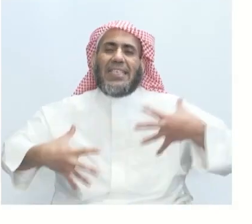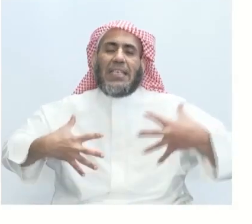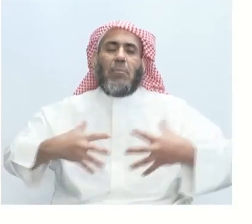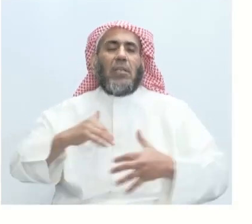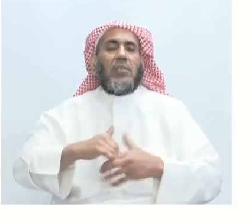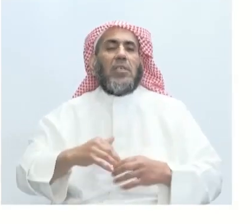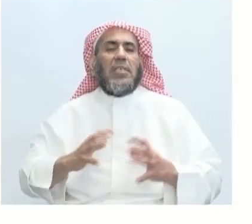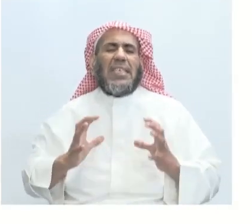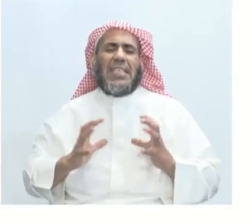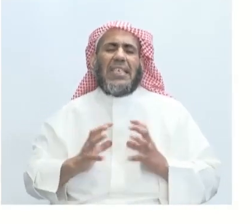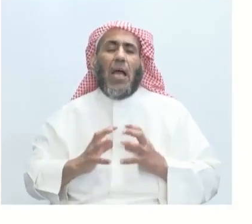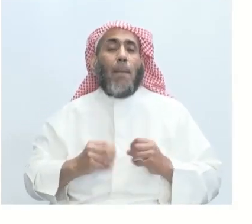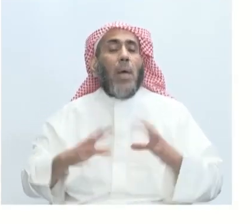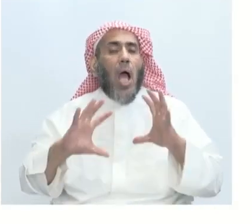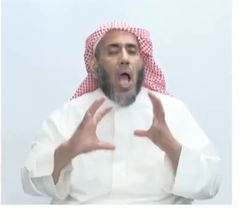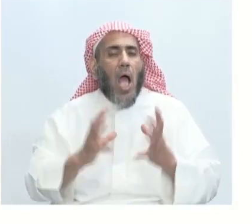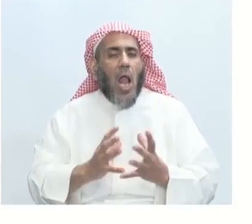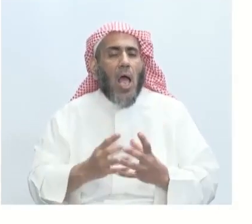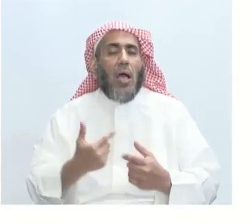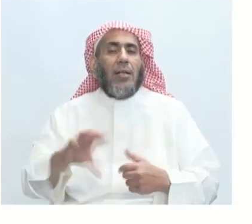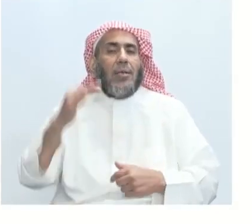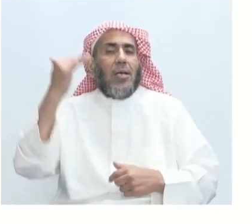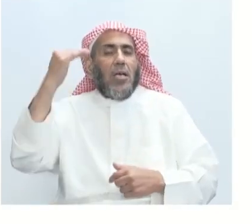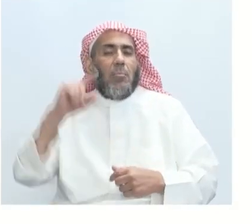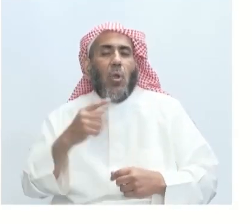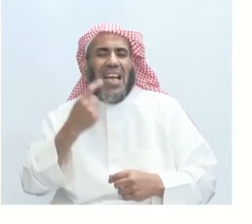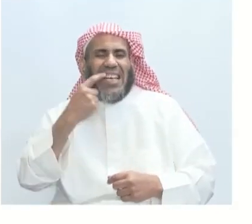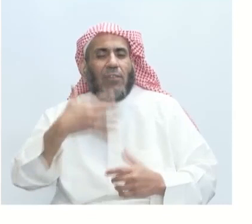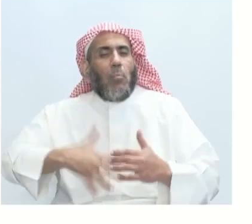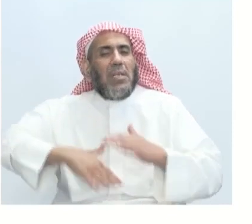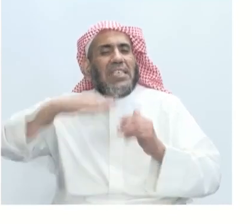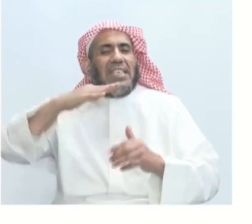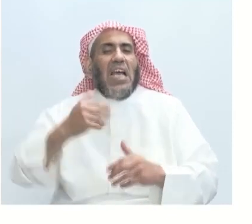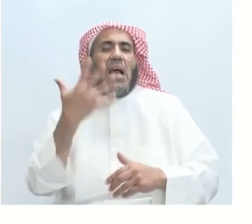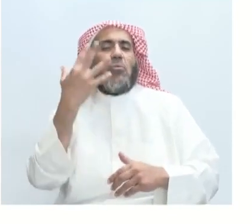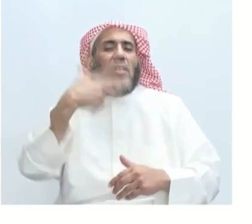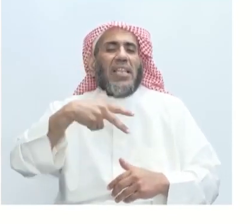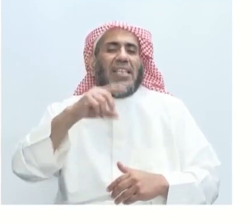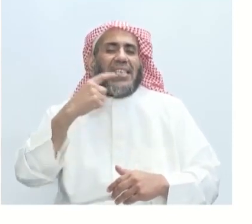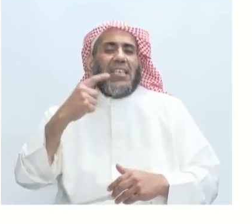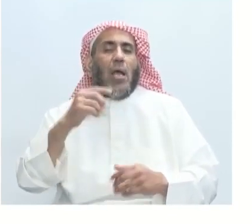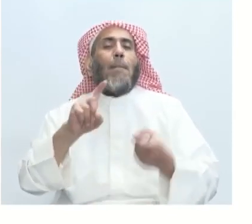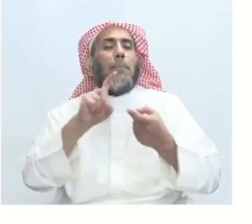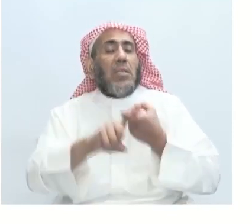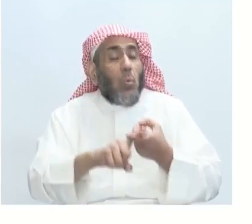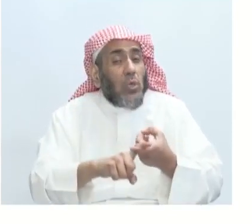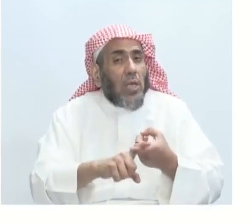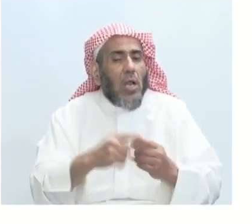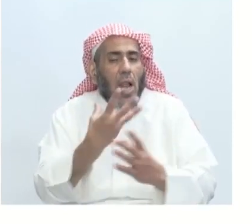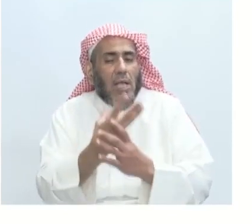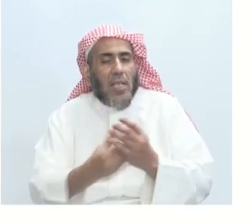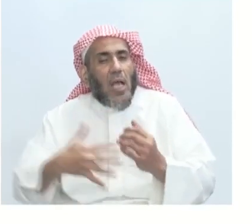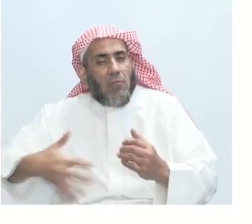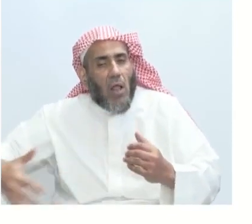النفسيه حاله انا سيده ابلغ من العمر 35 سنه متزوجه ولدي